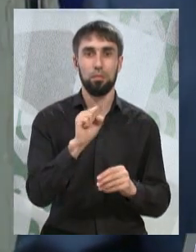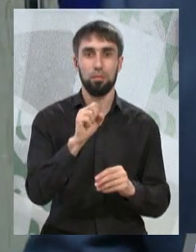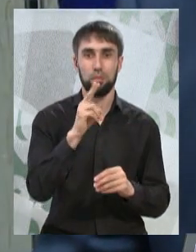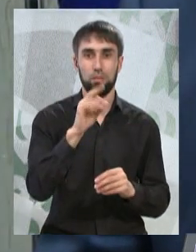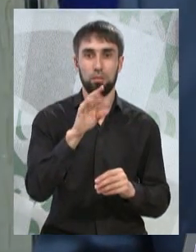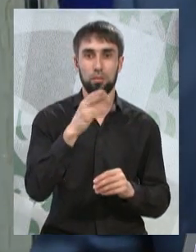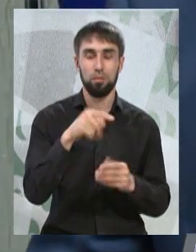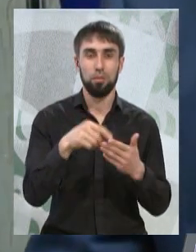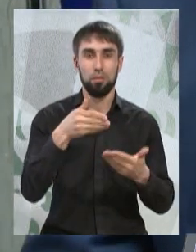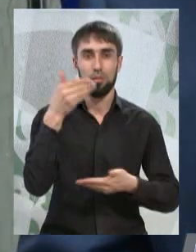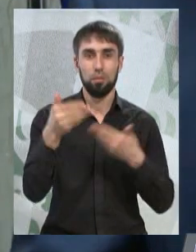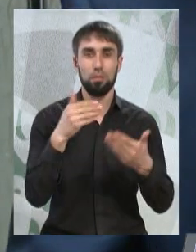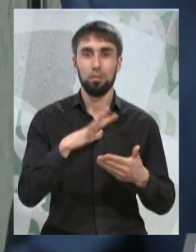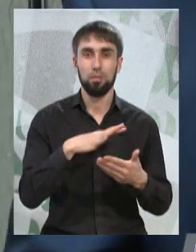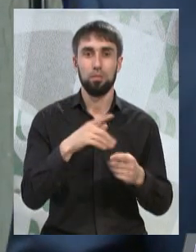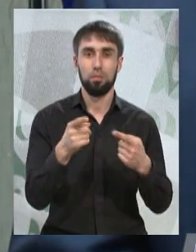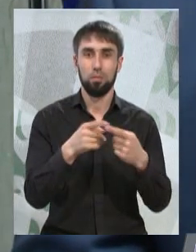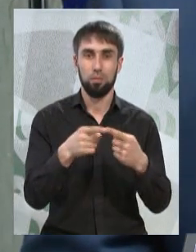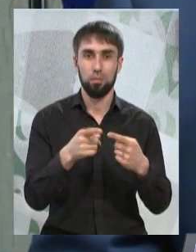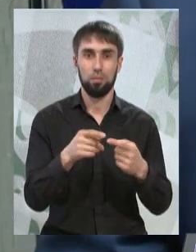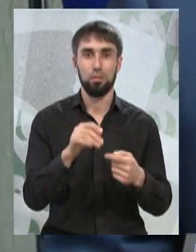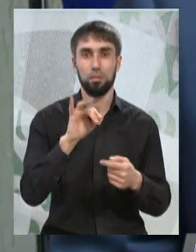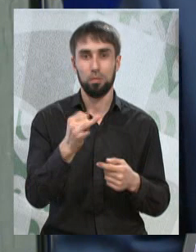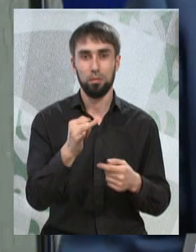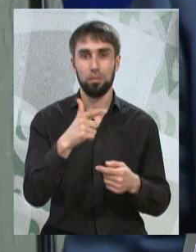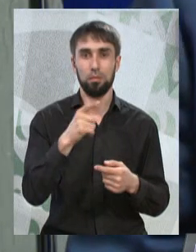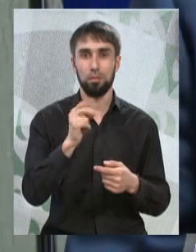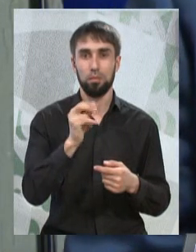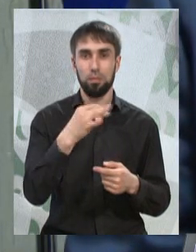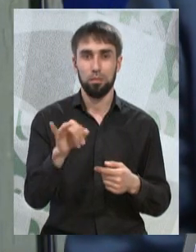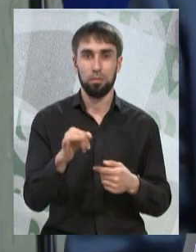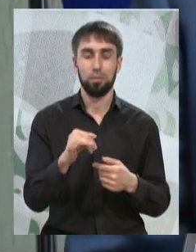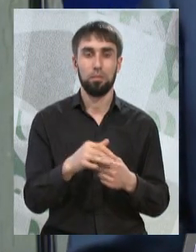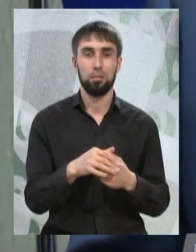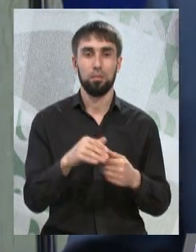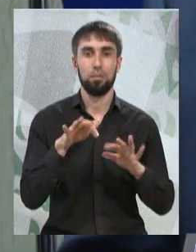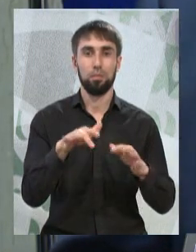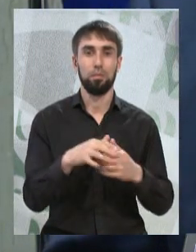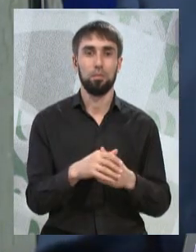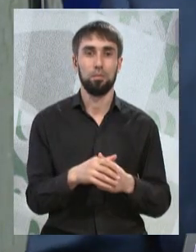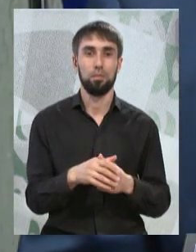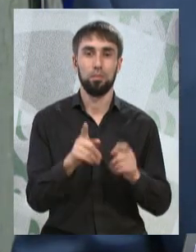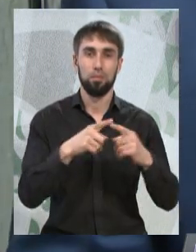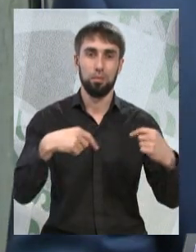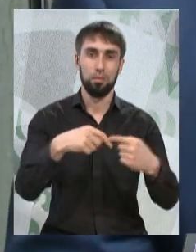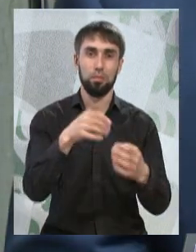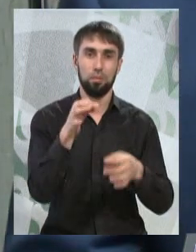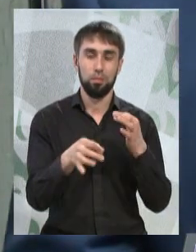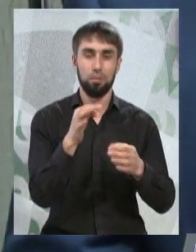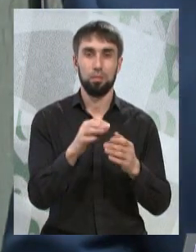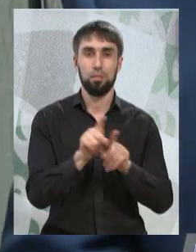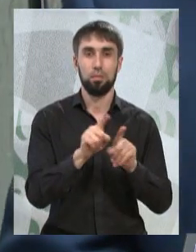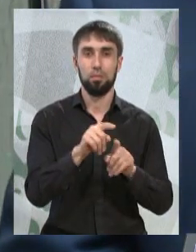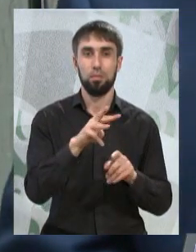рассмотренных уголовных и гражданских дел, и даже то сообщество судейское мировых судей,